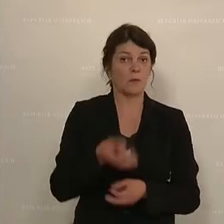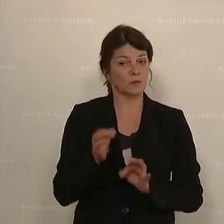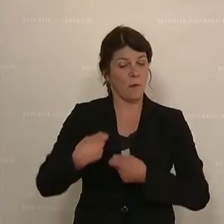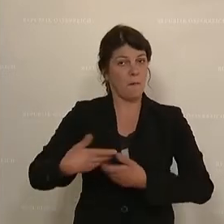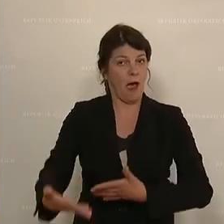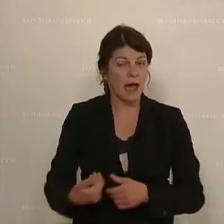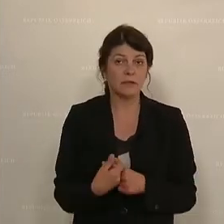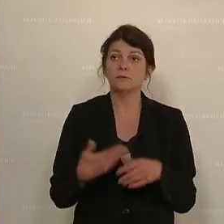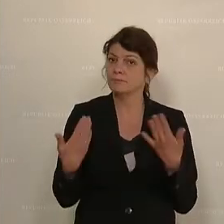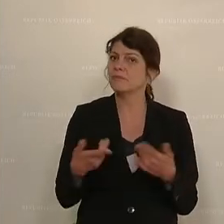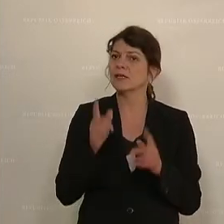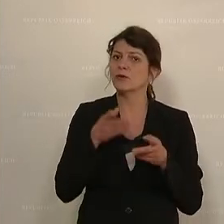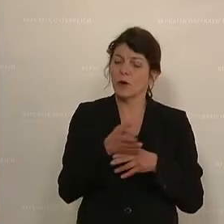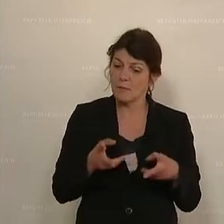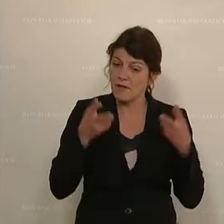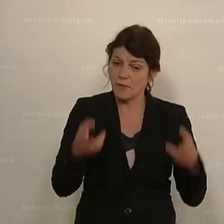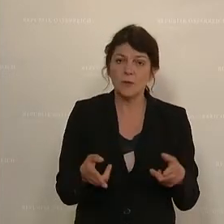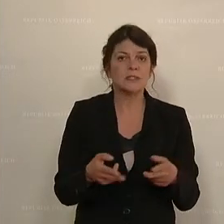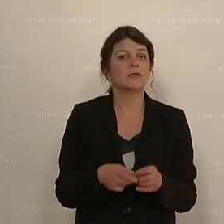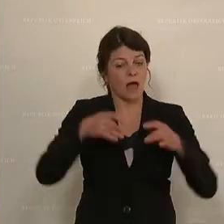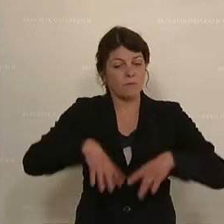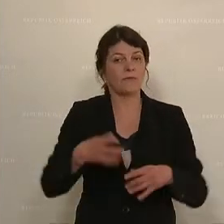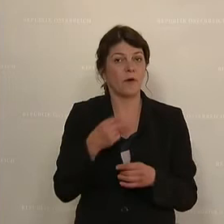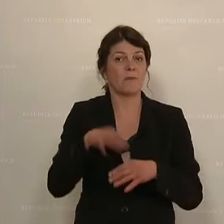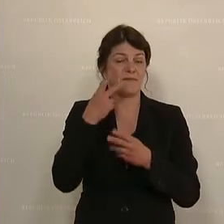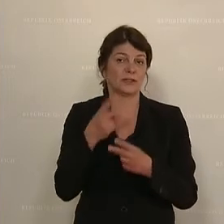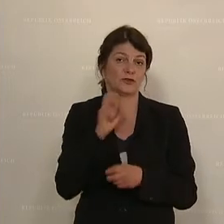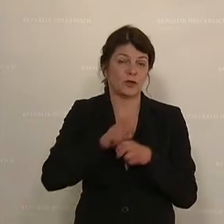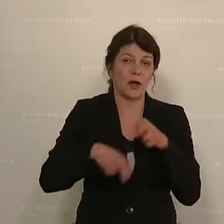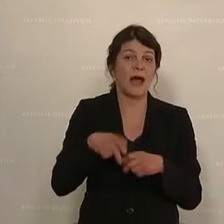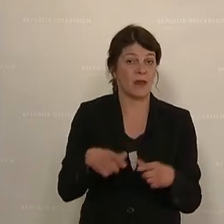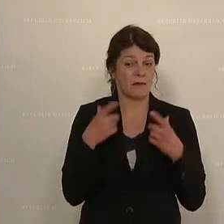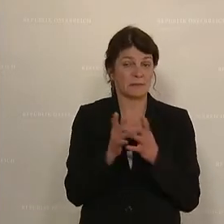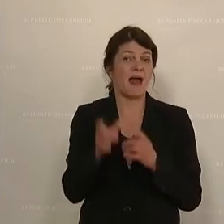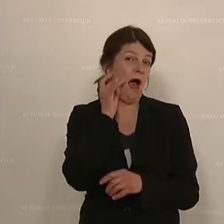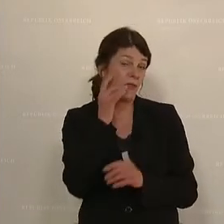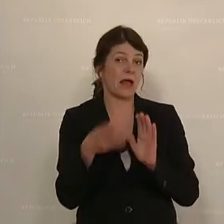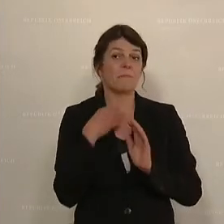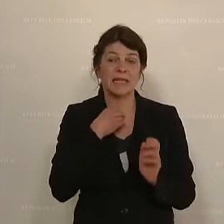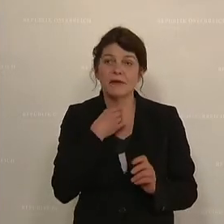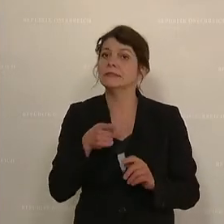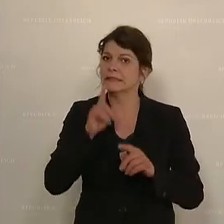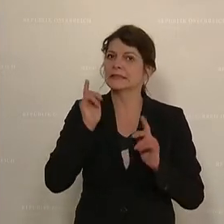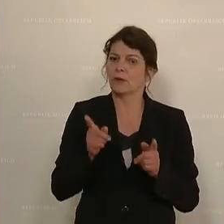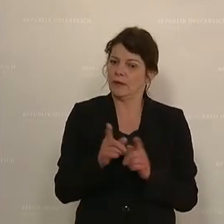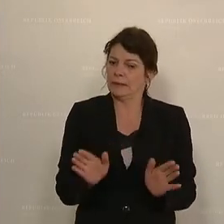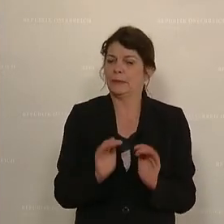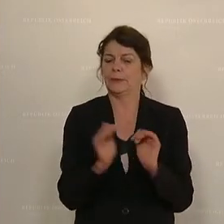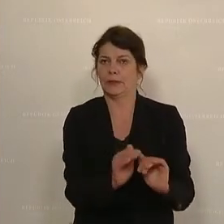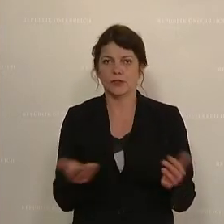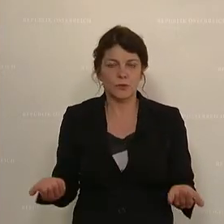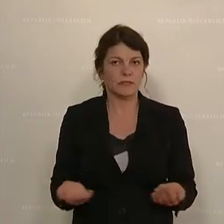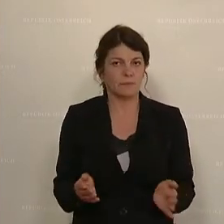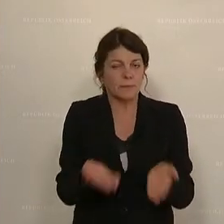Supermarkt sollen durch eine befristete Aussetzung der Mehrwertsteuer auf Lebensmittel des alltäglichen Bedarfs abgefangen werden. Die